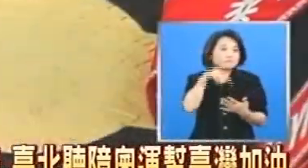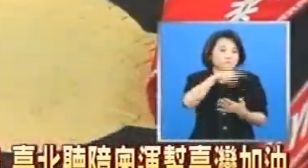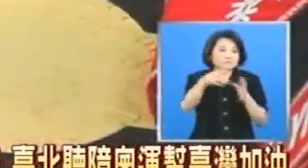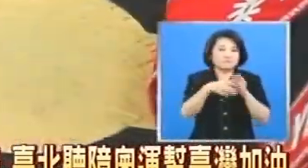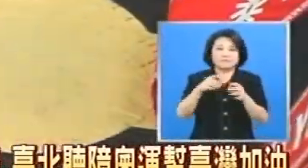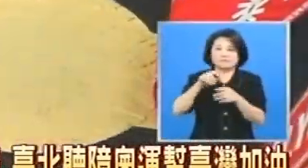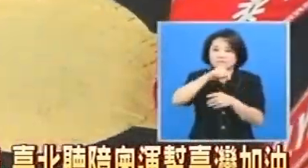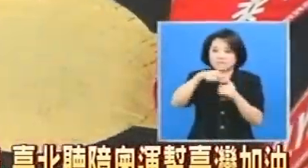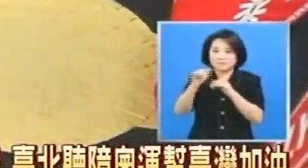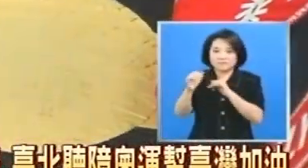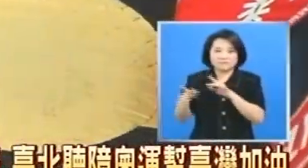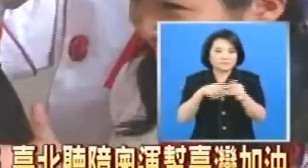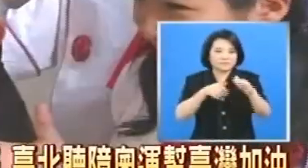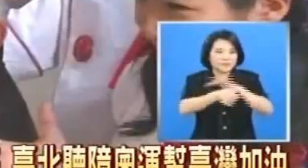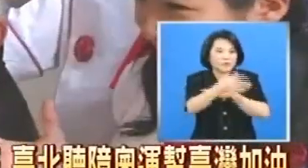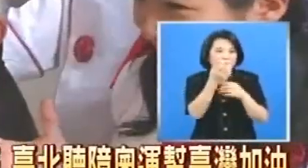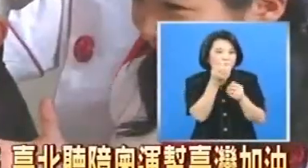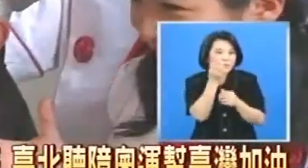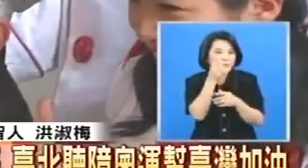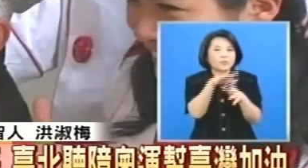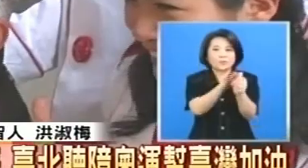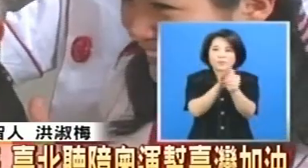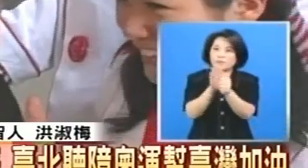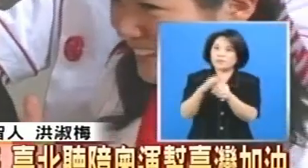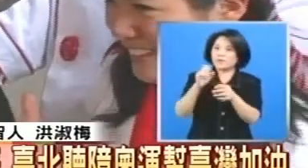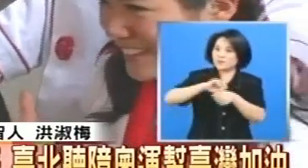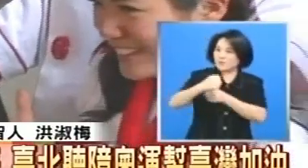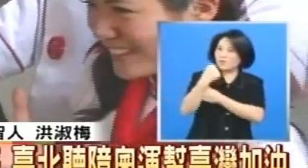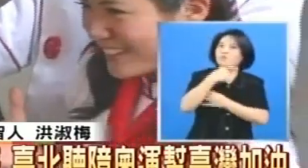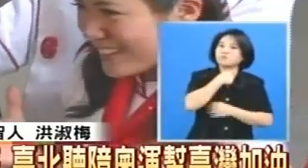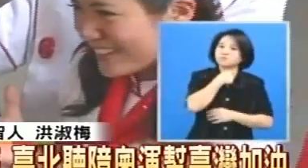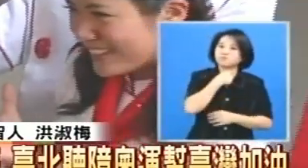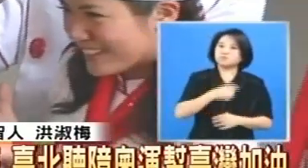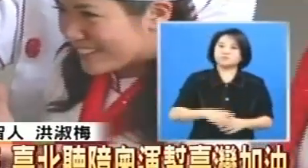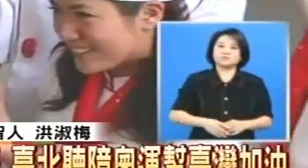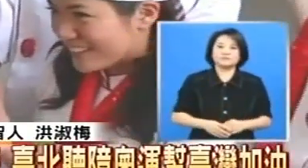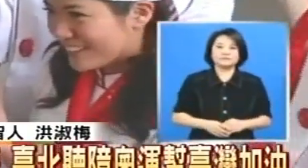更多的台湾观众进场为他们加油。中天新闻洪淑伟、王志仁台报道。